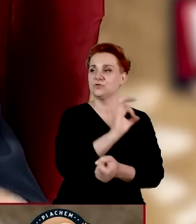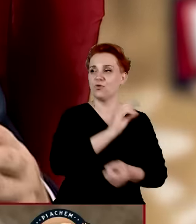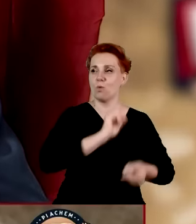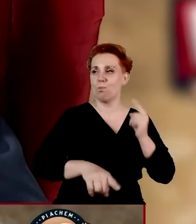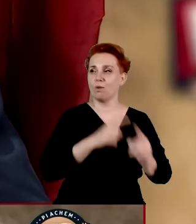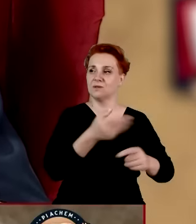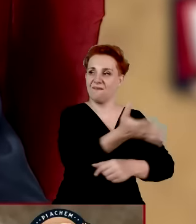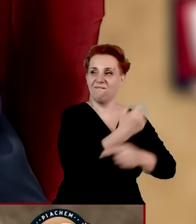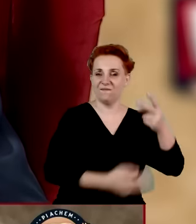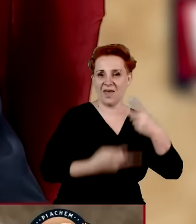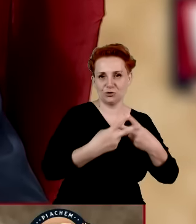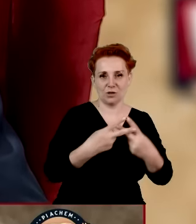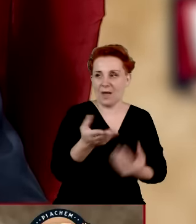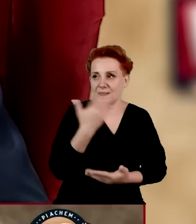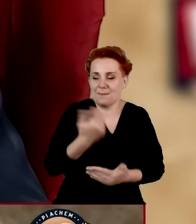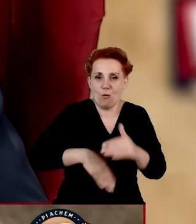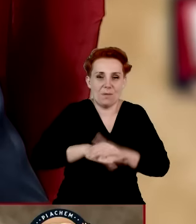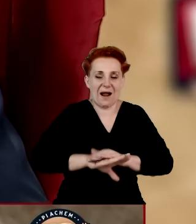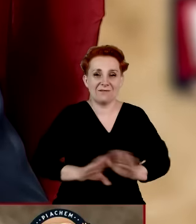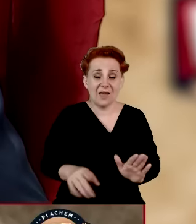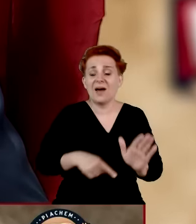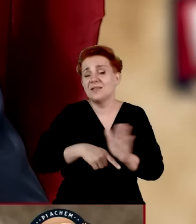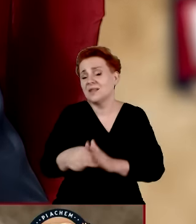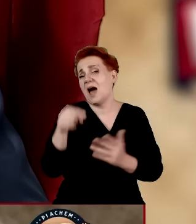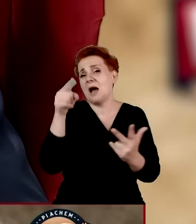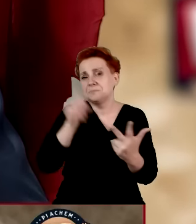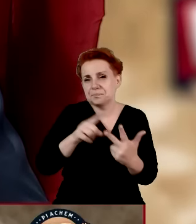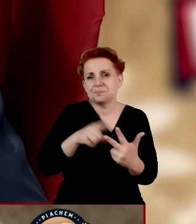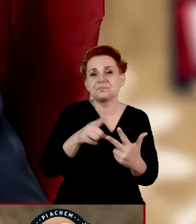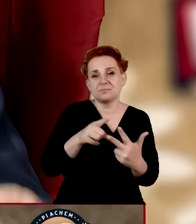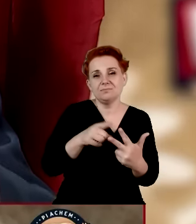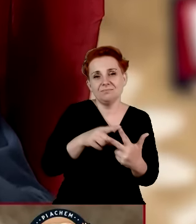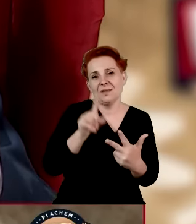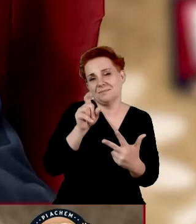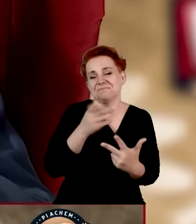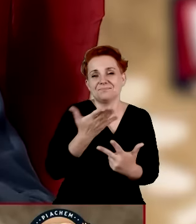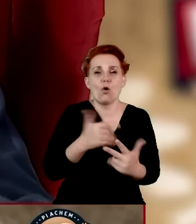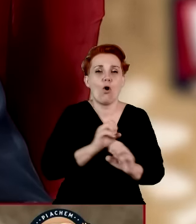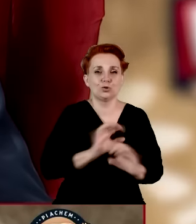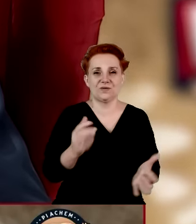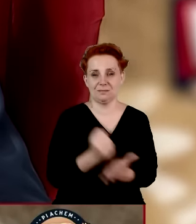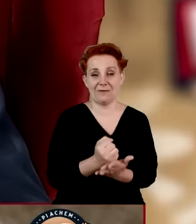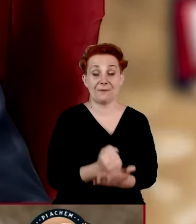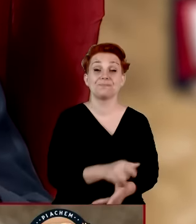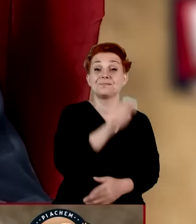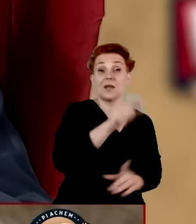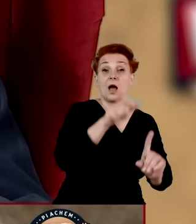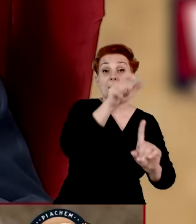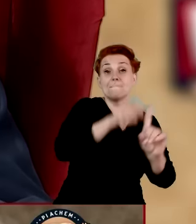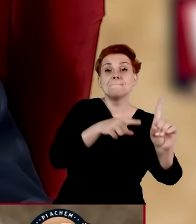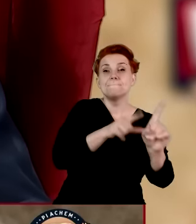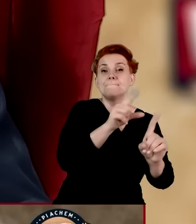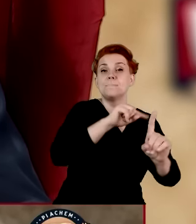będąc do tego uprawnionym. A dla takiego Belzebuba jest to rzecz oczywista. prokurator Korneluk y kolejny